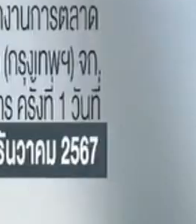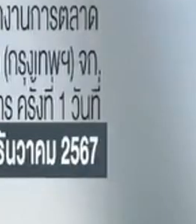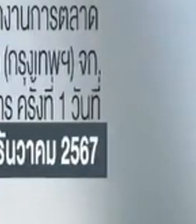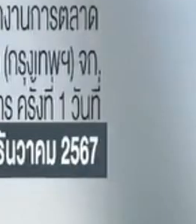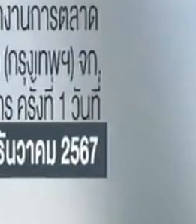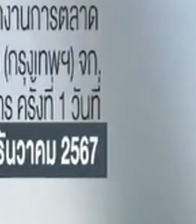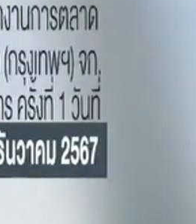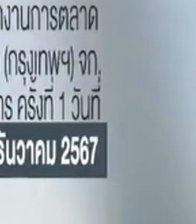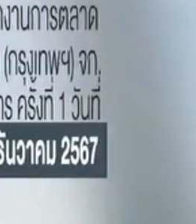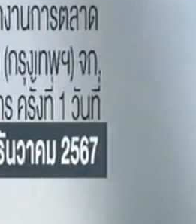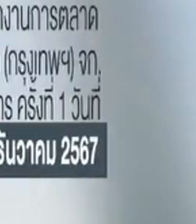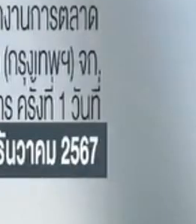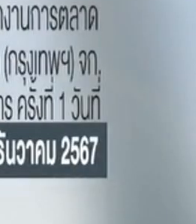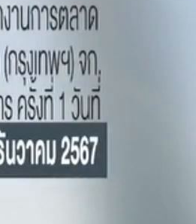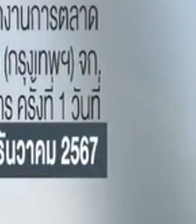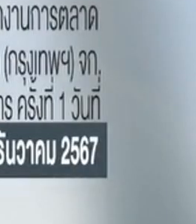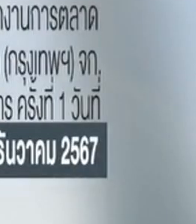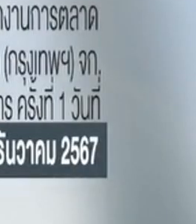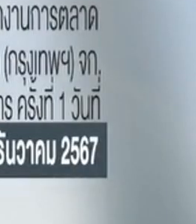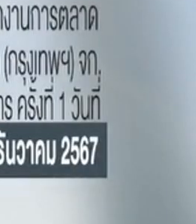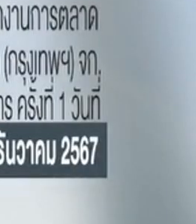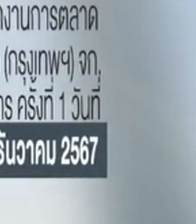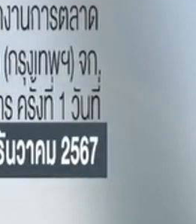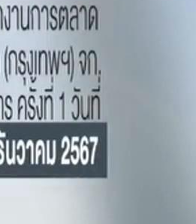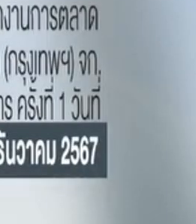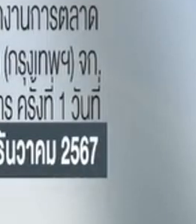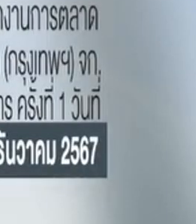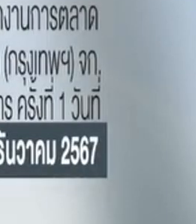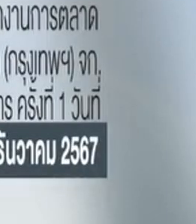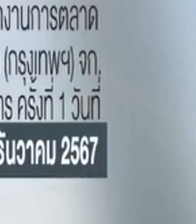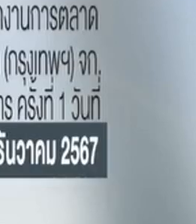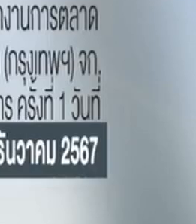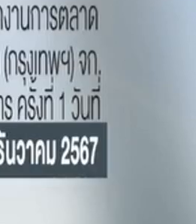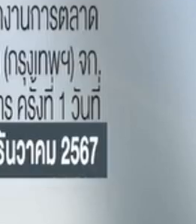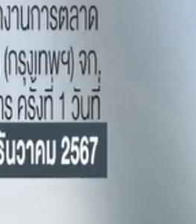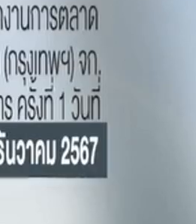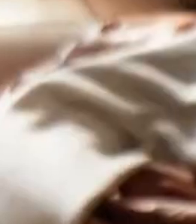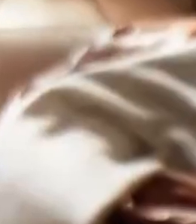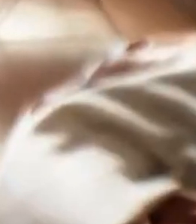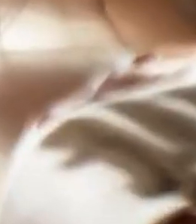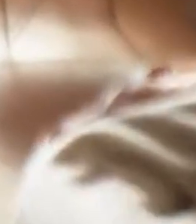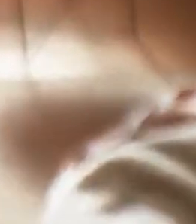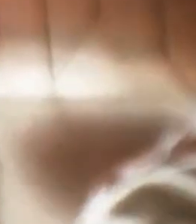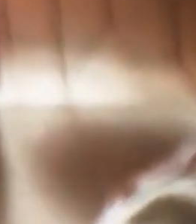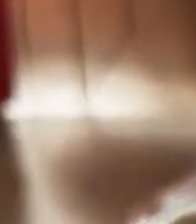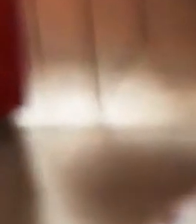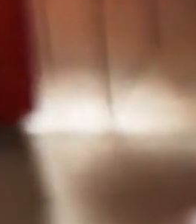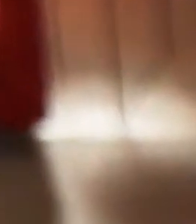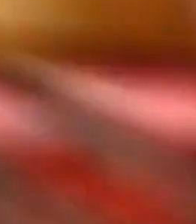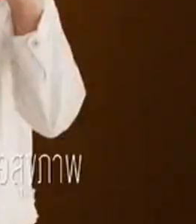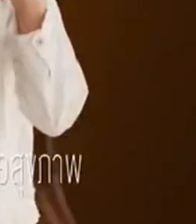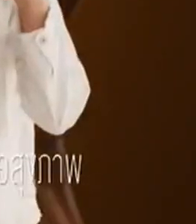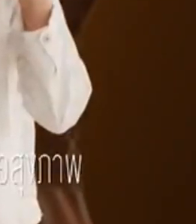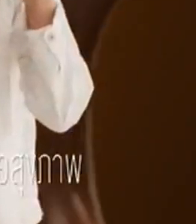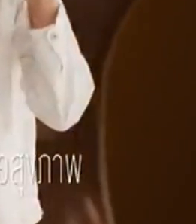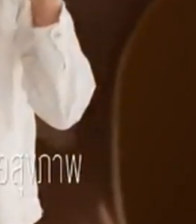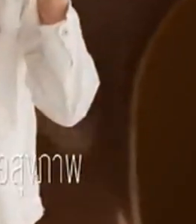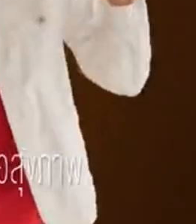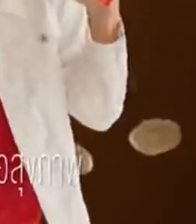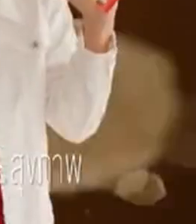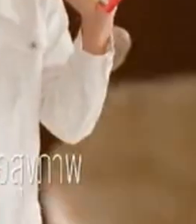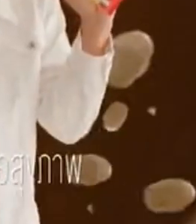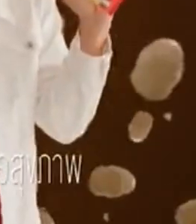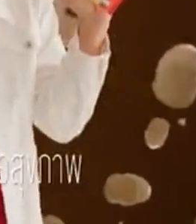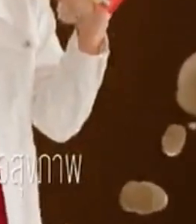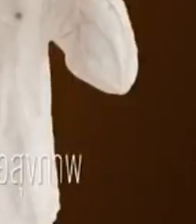รางวัลอีกมากมายถึง31ธันวาคมนี้ที่ศูนย์บริการโตโยต้า ชิลลี่บิ๊กบอมเวเฟอร์เคลือบช็อกโกแลต